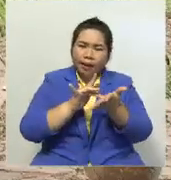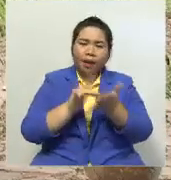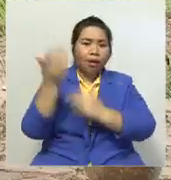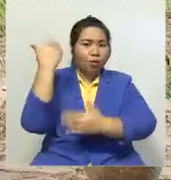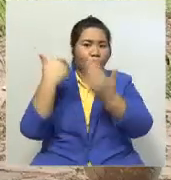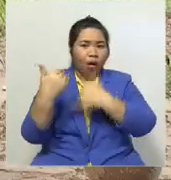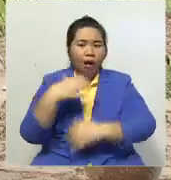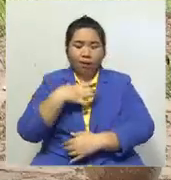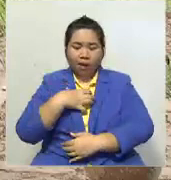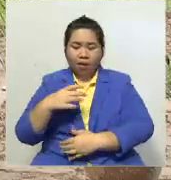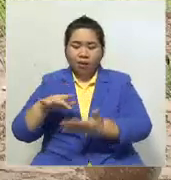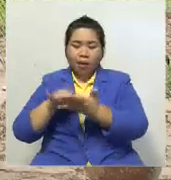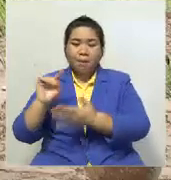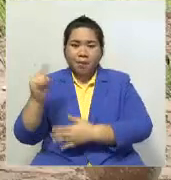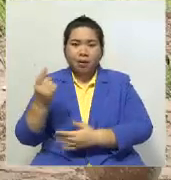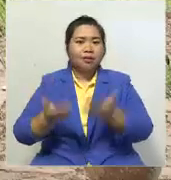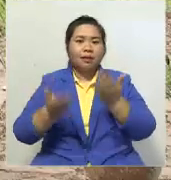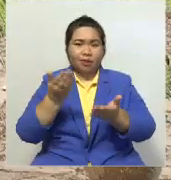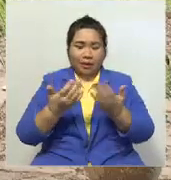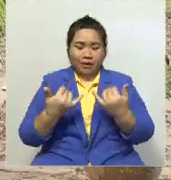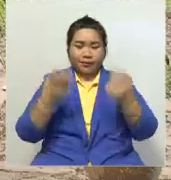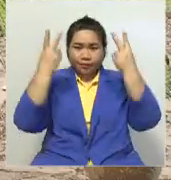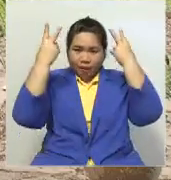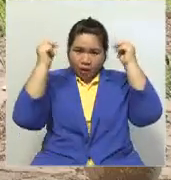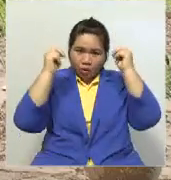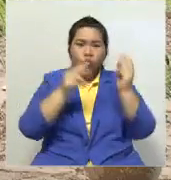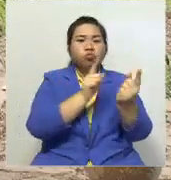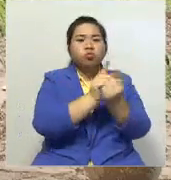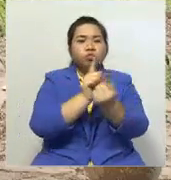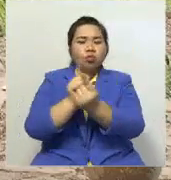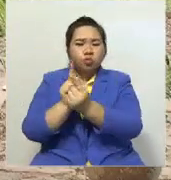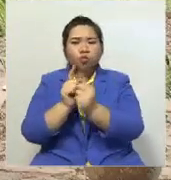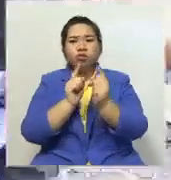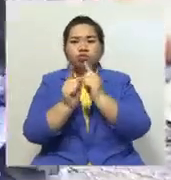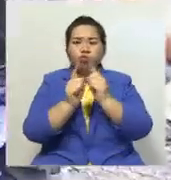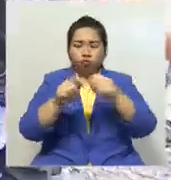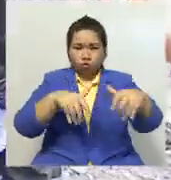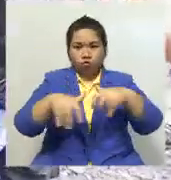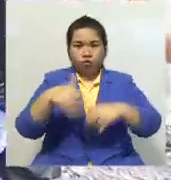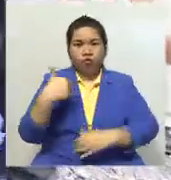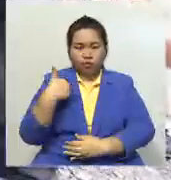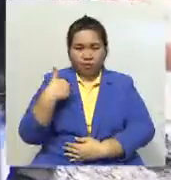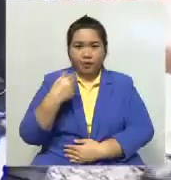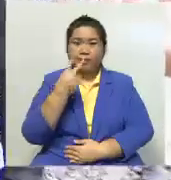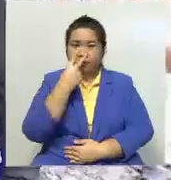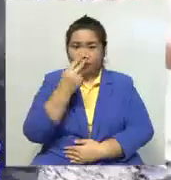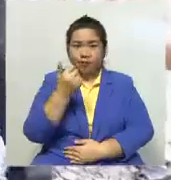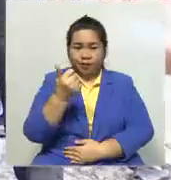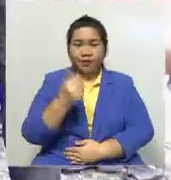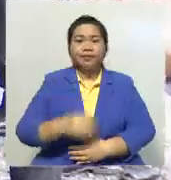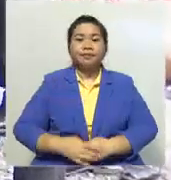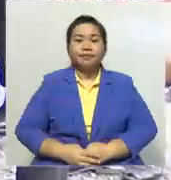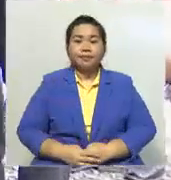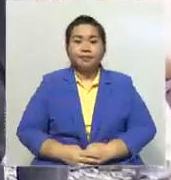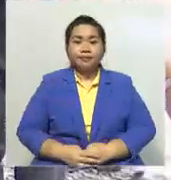จุบันซึ่งขณะนี้ค่ะพลเอกประยุทธ์จันทร์โอชานายกรัฐมนตรีกำลังพบปะและพูดคุยกับประชาชนอยู่ไปดูบรรยากาศขณะนี้กันค่ะ